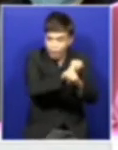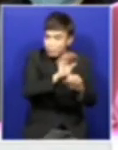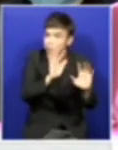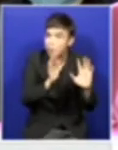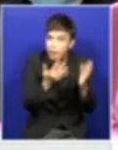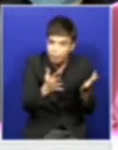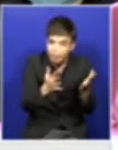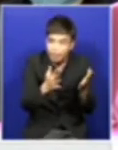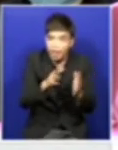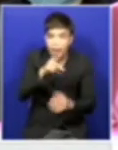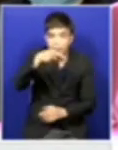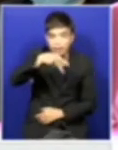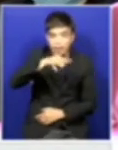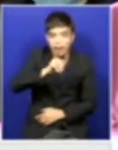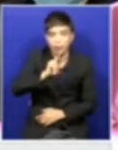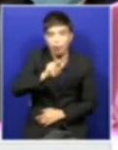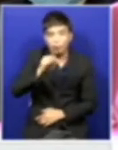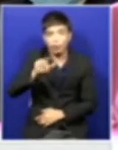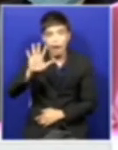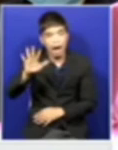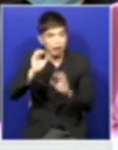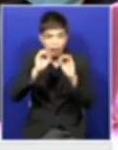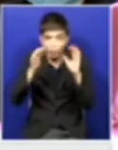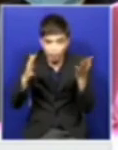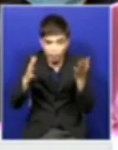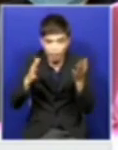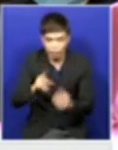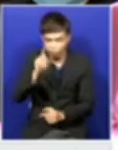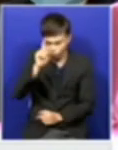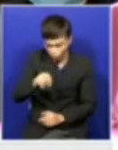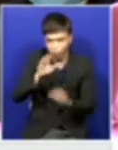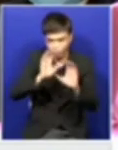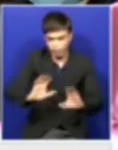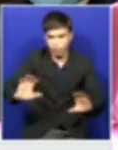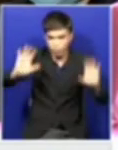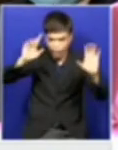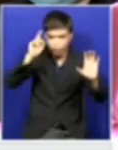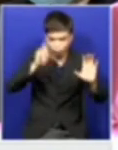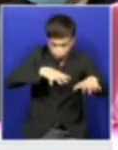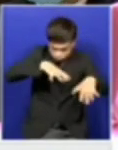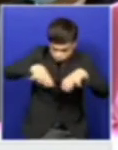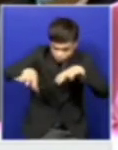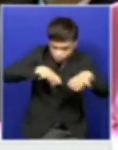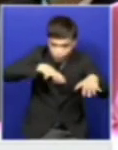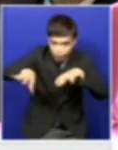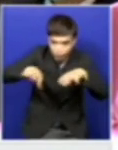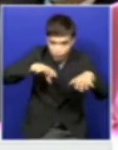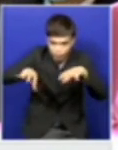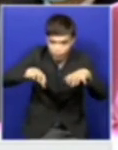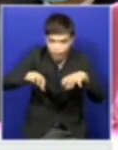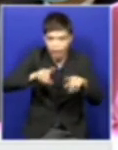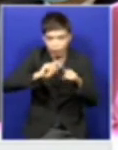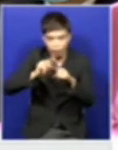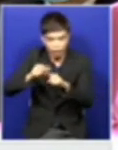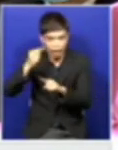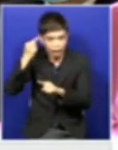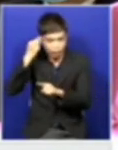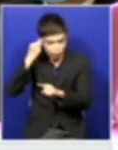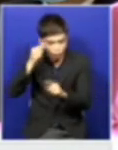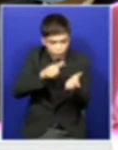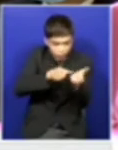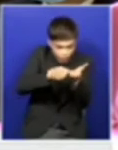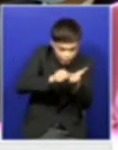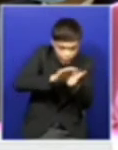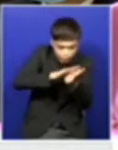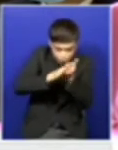องเร่งนะครับ 400,000 ล้านที่ท่านจะเอาไปทำเนี่ยครับต้องยกระดับโครงสร้างพื้นฐานถนนคอนกรีตโดย